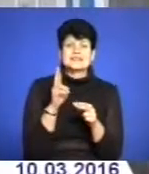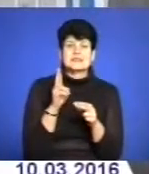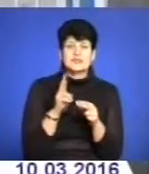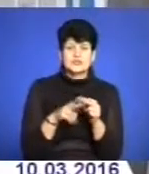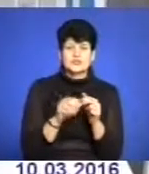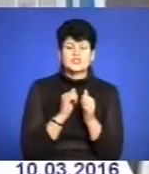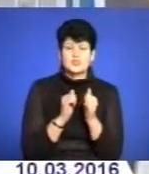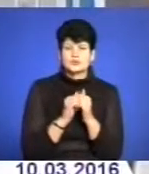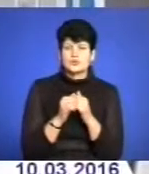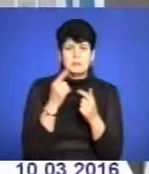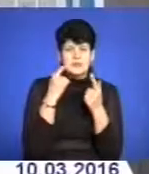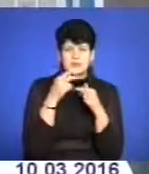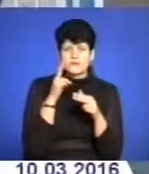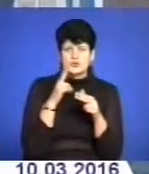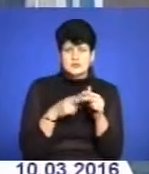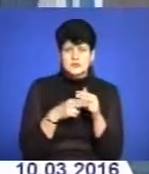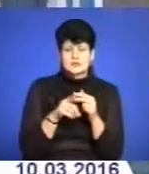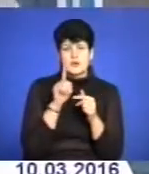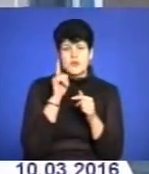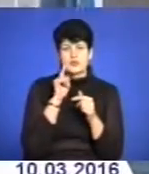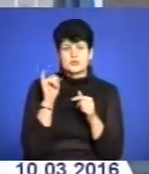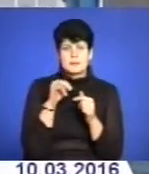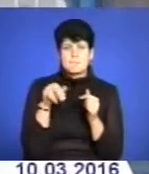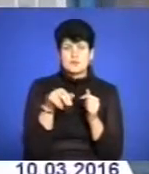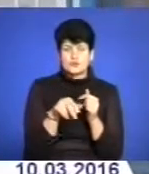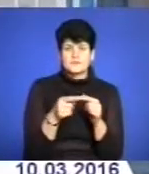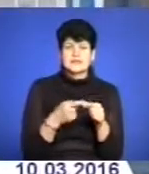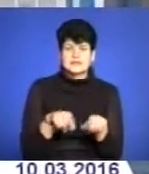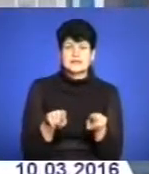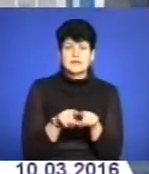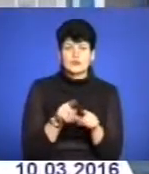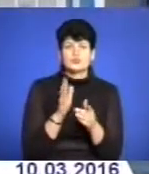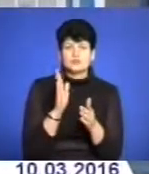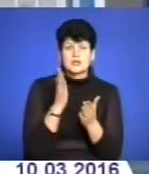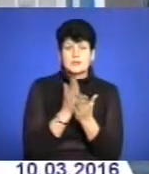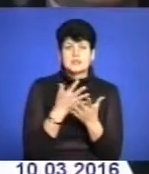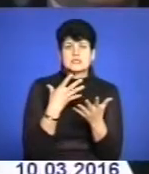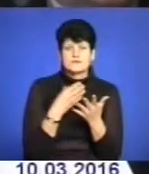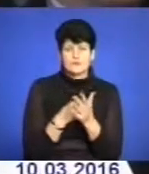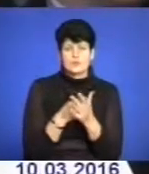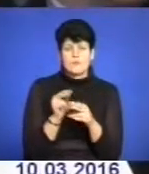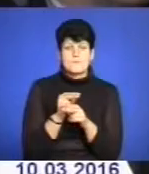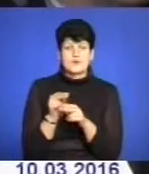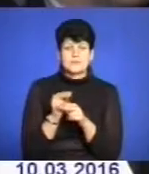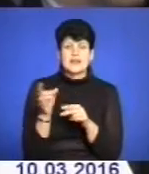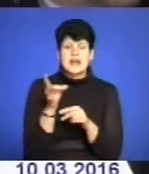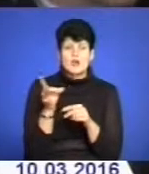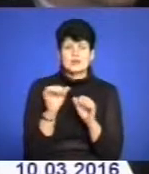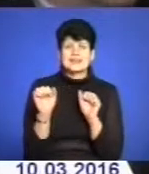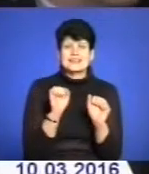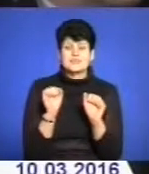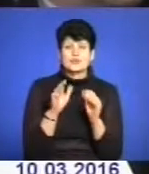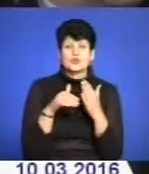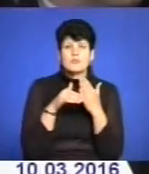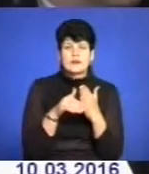само часто плачевно для молоді і пішоходів. А це теж буде мати свою долю профілактики. Районне керівництво допомагатиме пальним